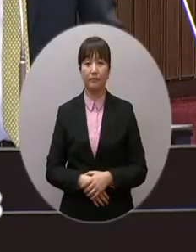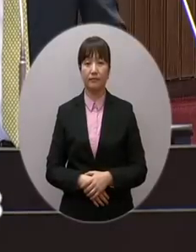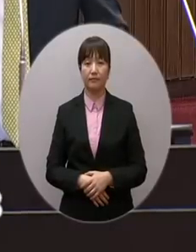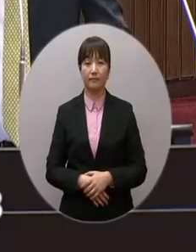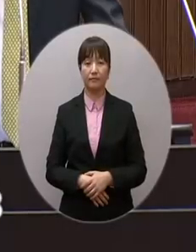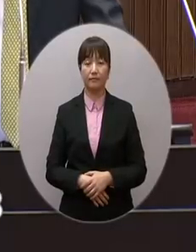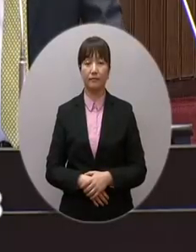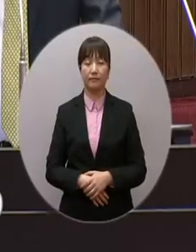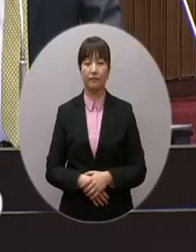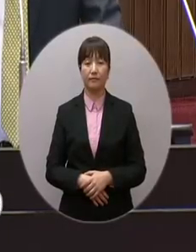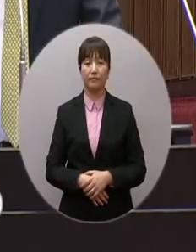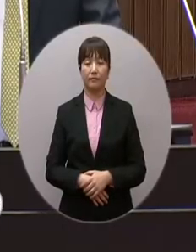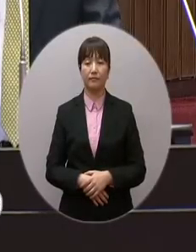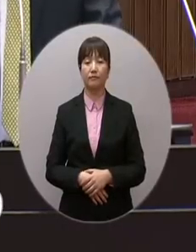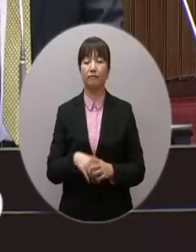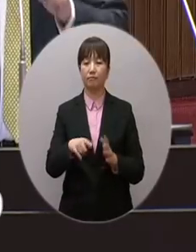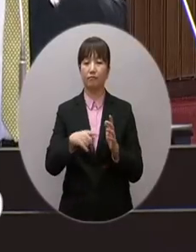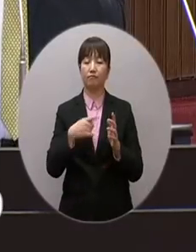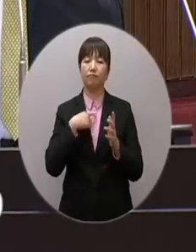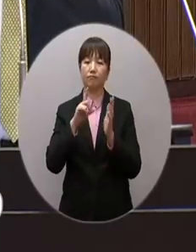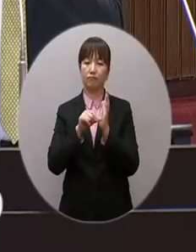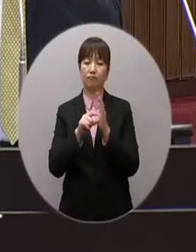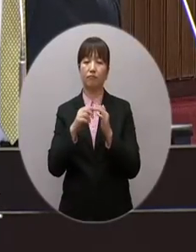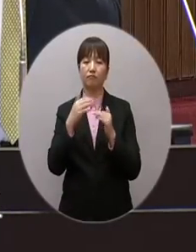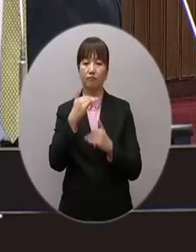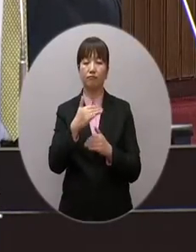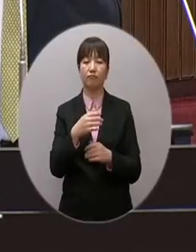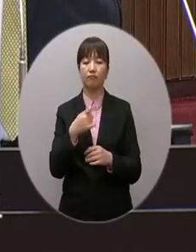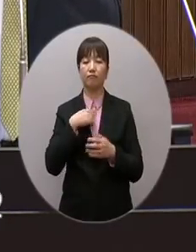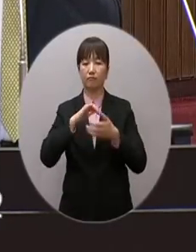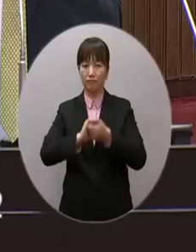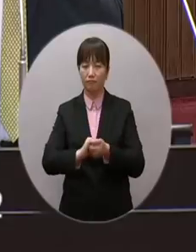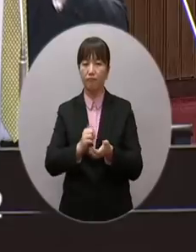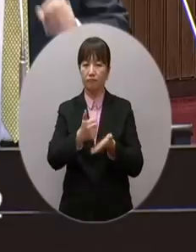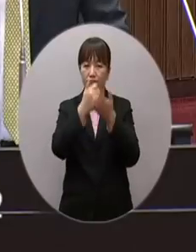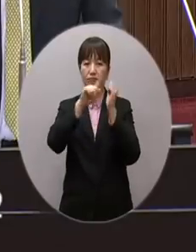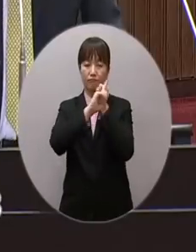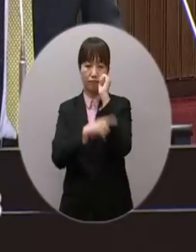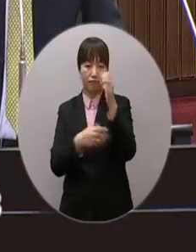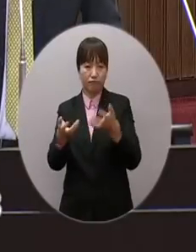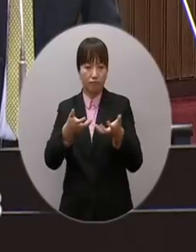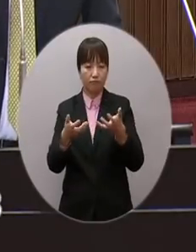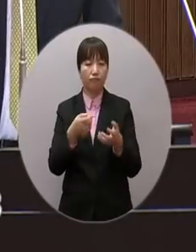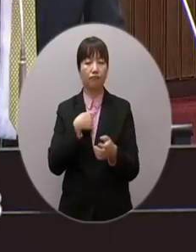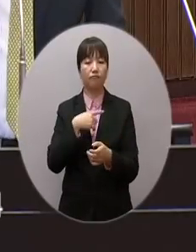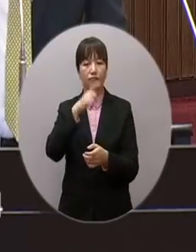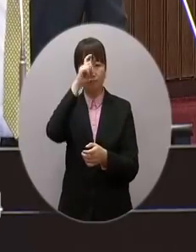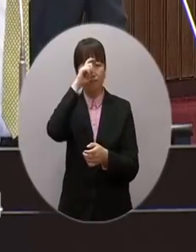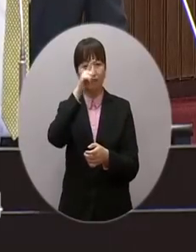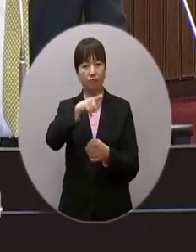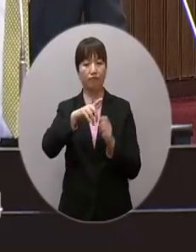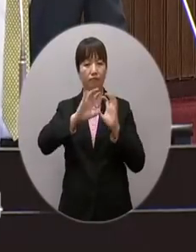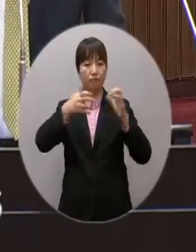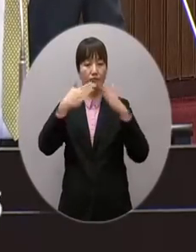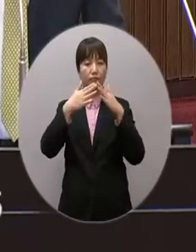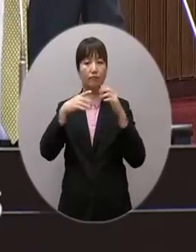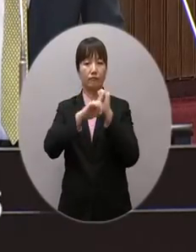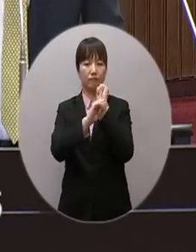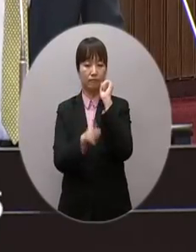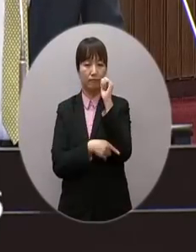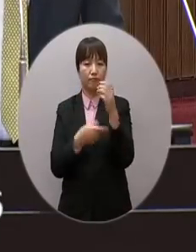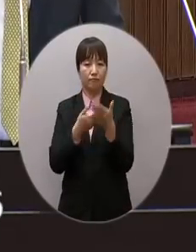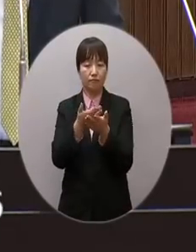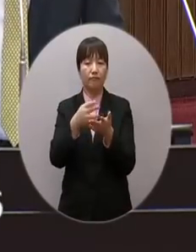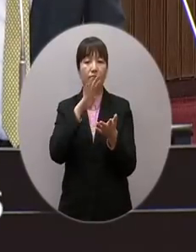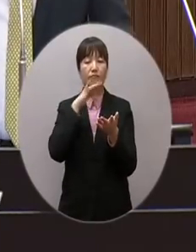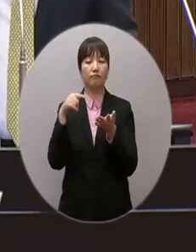们还是要让这个由下而上， 因为时间的关系哈。我一定尊重法务部了，我静待法务部把国家赔偿法修正草案提